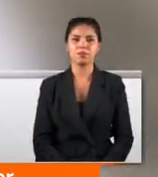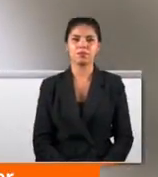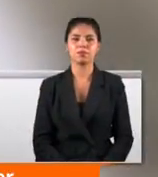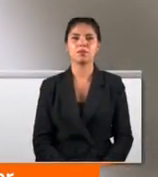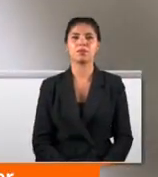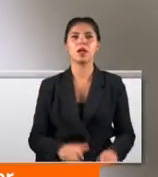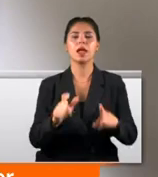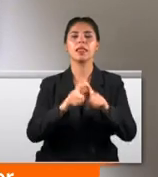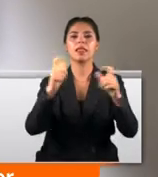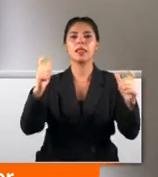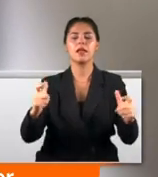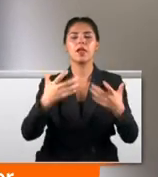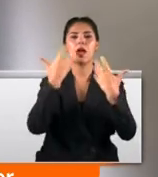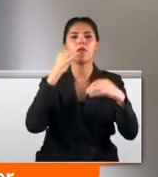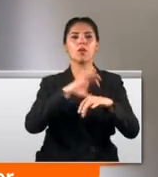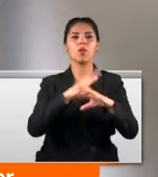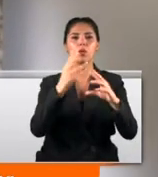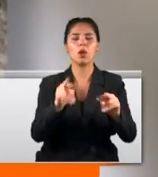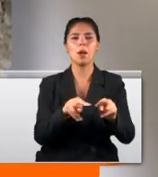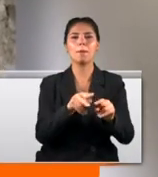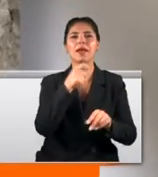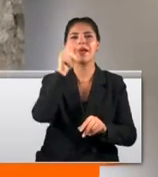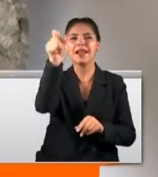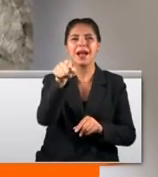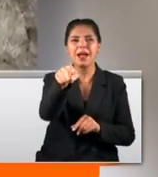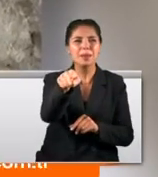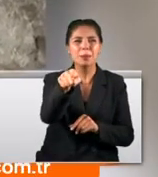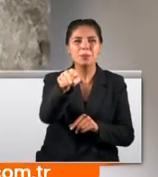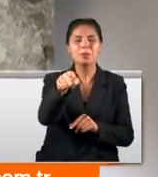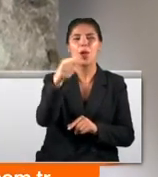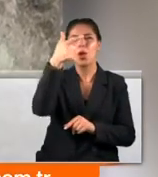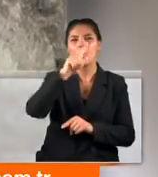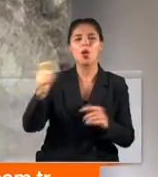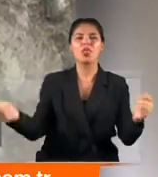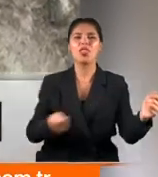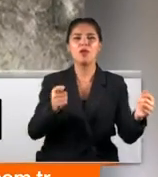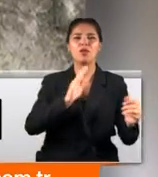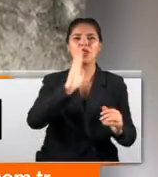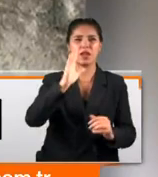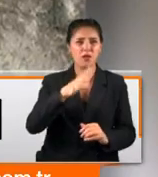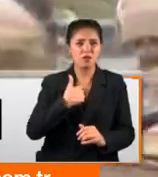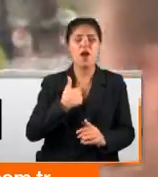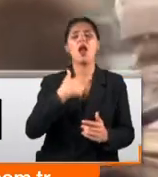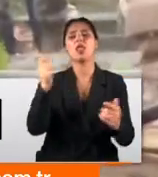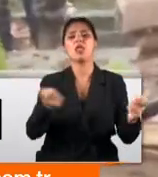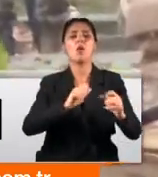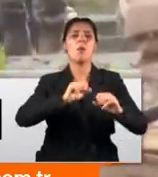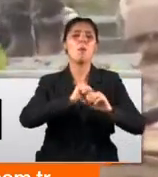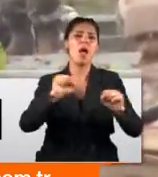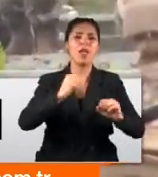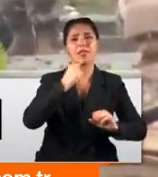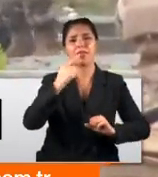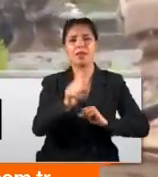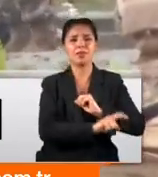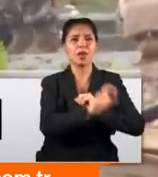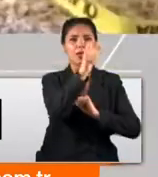Develi'de veterinerlik yapan Mikail Bozdağ'ın yakınlardaki bir köye davulculuk yapmaya gidiyoruz, davulumuz patladı diyen teröristlerden